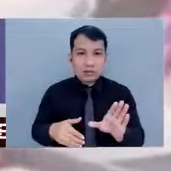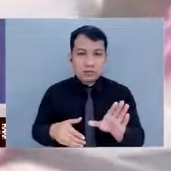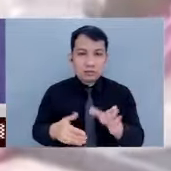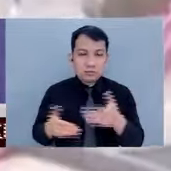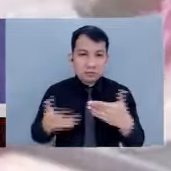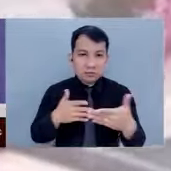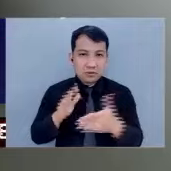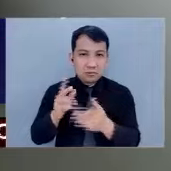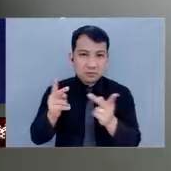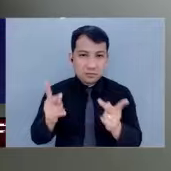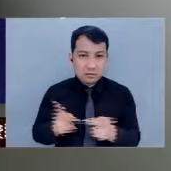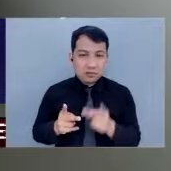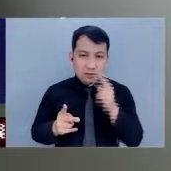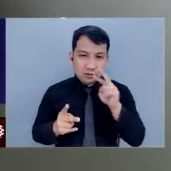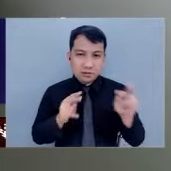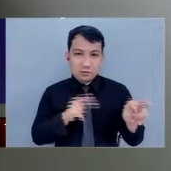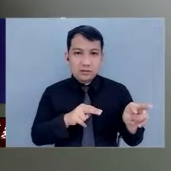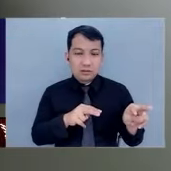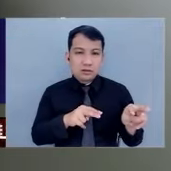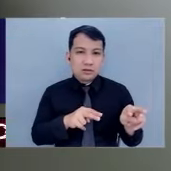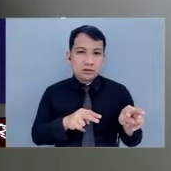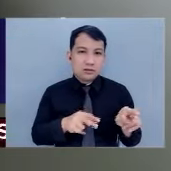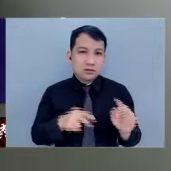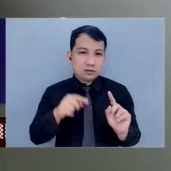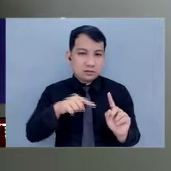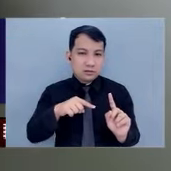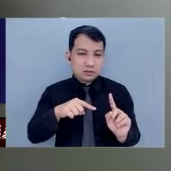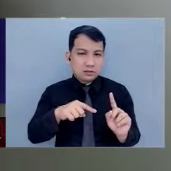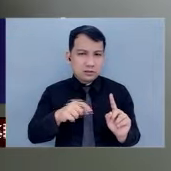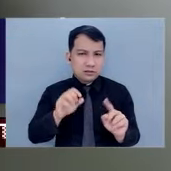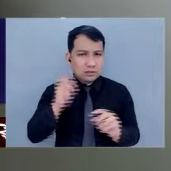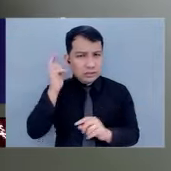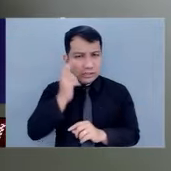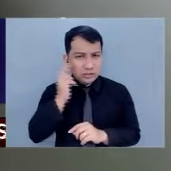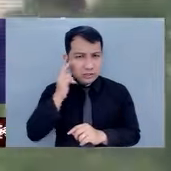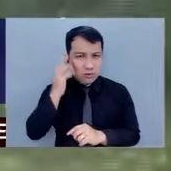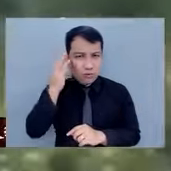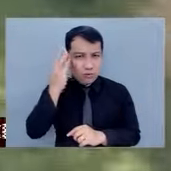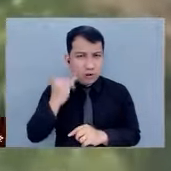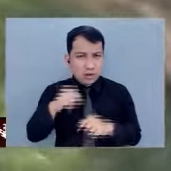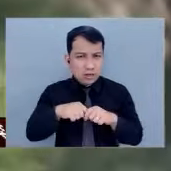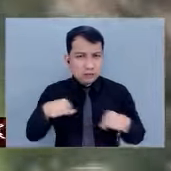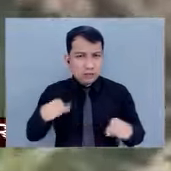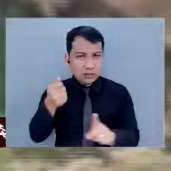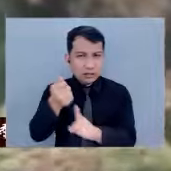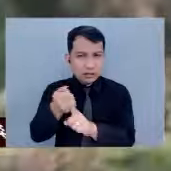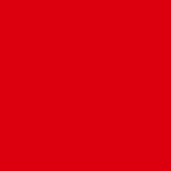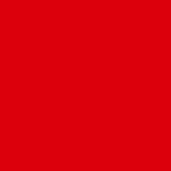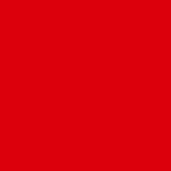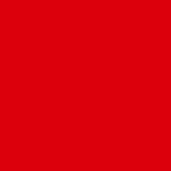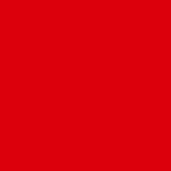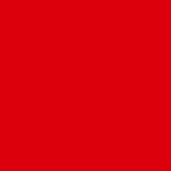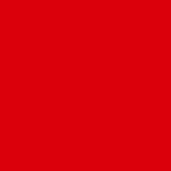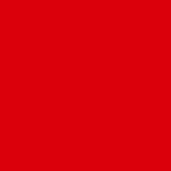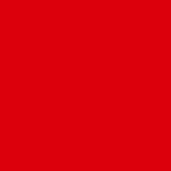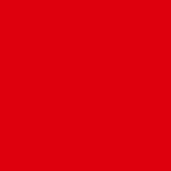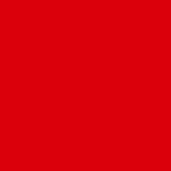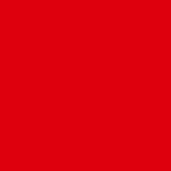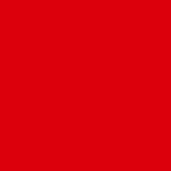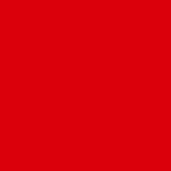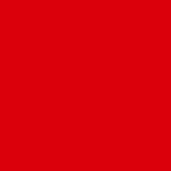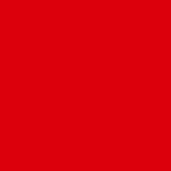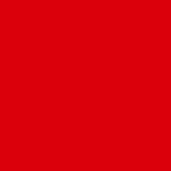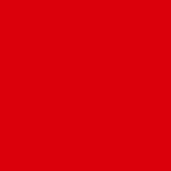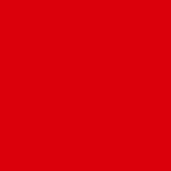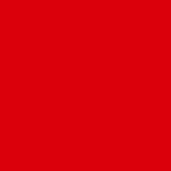nang mapansin nila ang komosyon. Hindi naman malinaw kung ano ang dahilan ng pag-atake ng suspect. Mga kapatid,